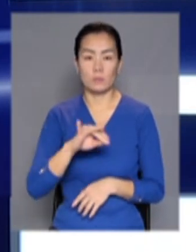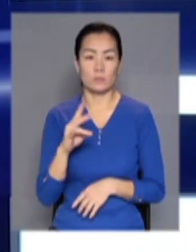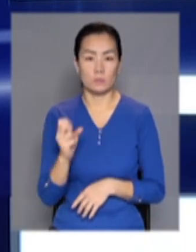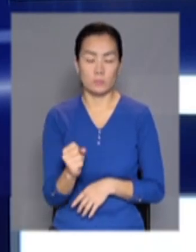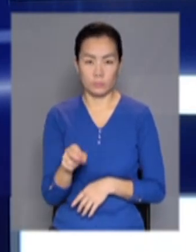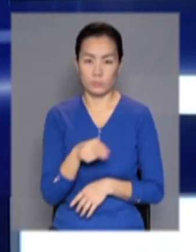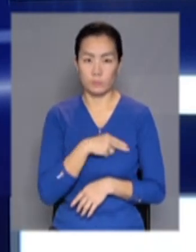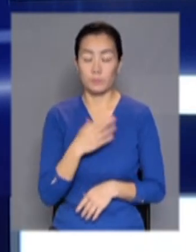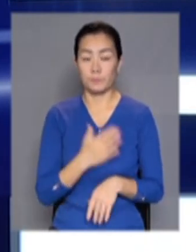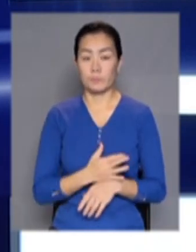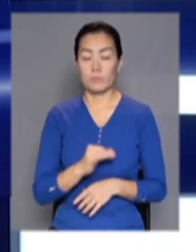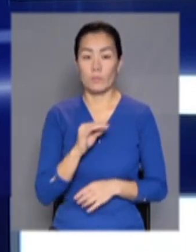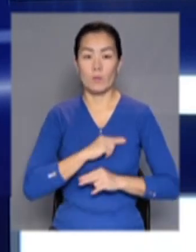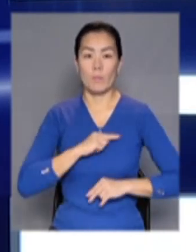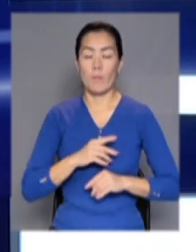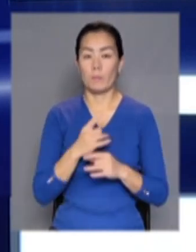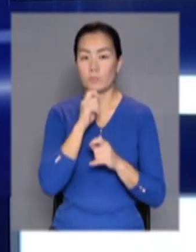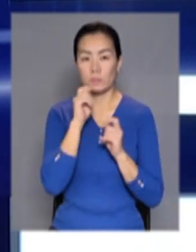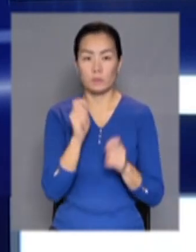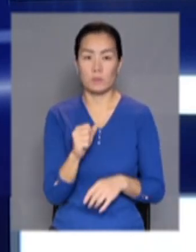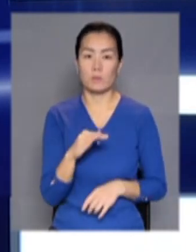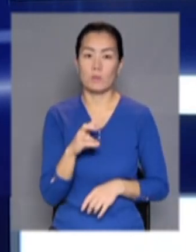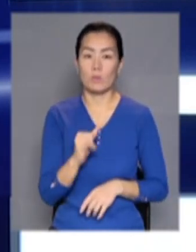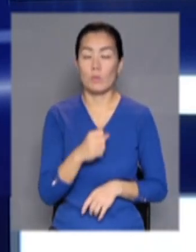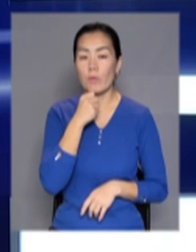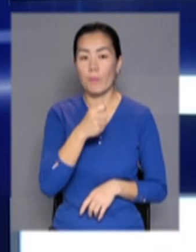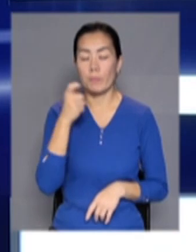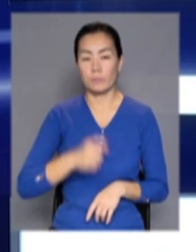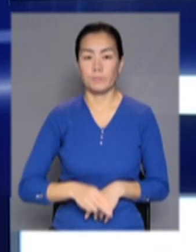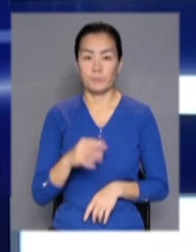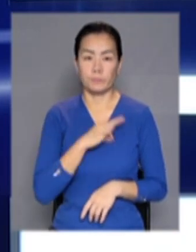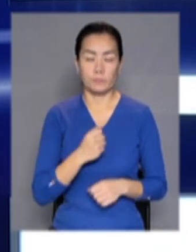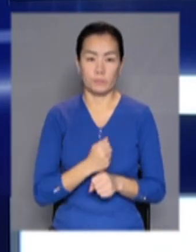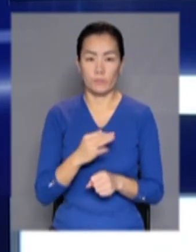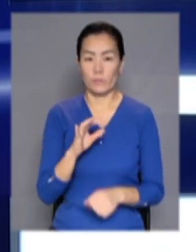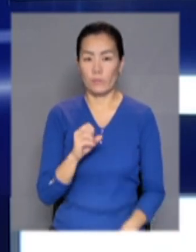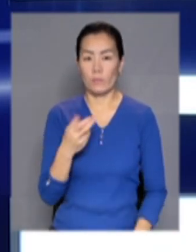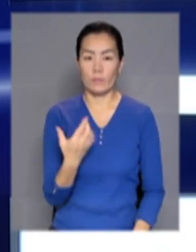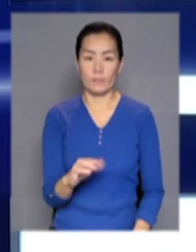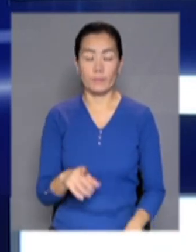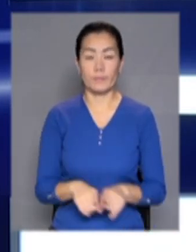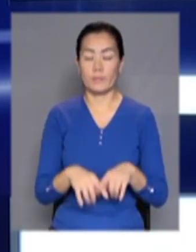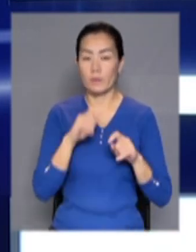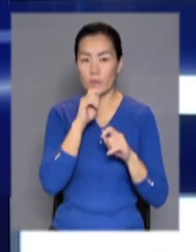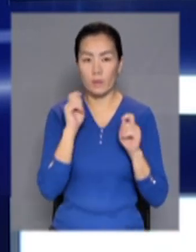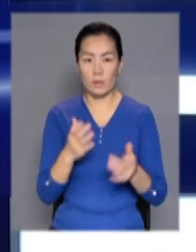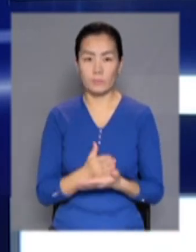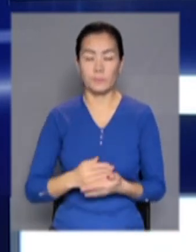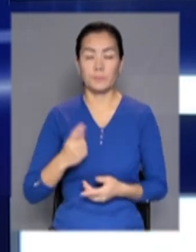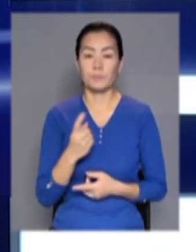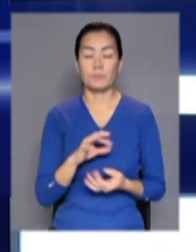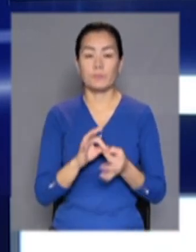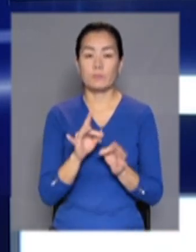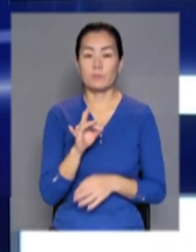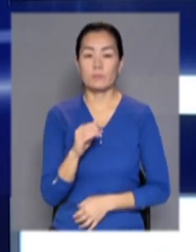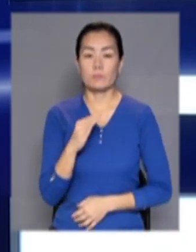Ғабдусәлімова кеудесіне тақса, ерен еңбегі үшін медалімен Атырауға белгілі журналист, қарымды қаламгер Исатай Балмағанбетов марапатталды. Марапат иелерін